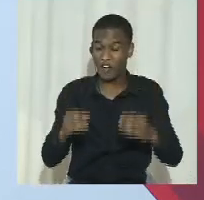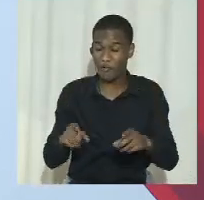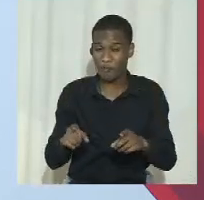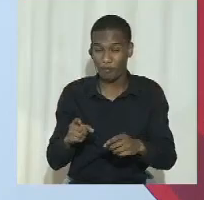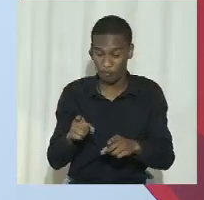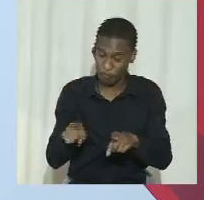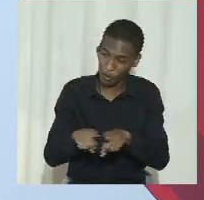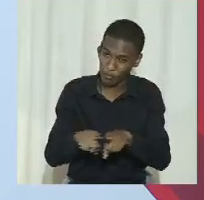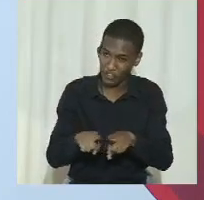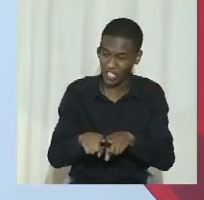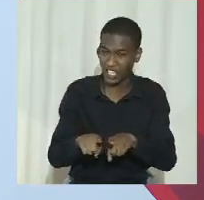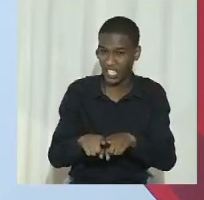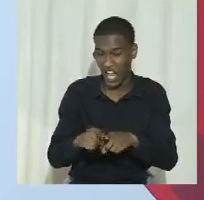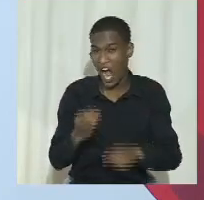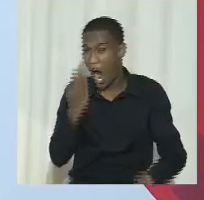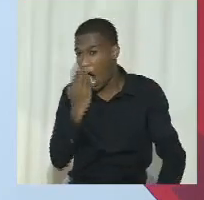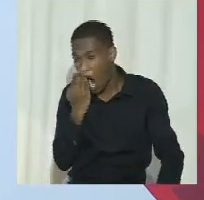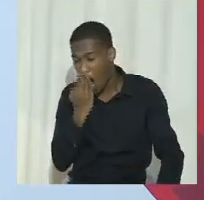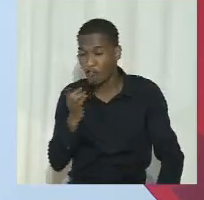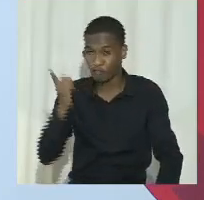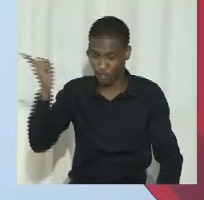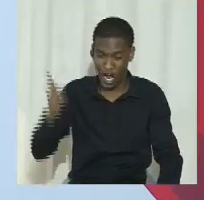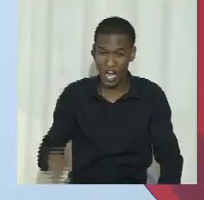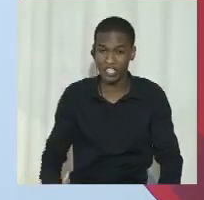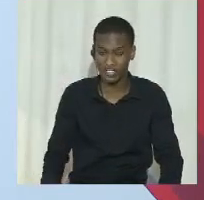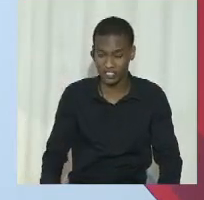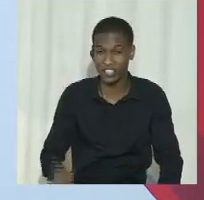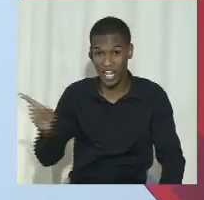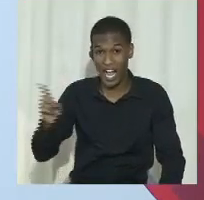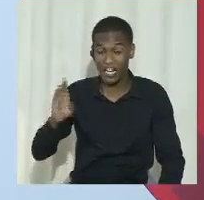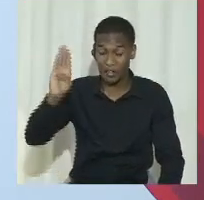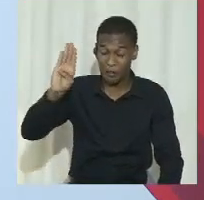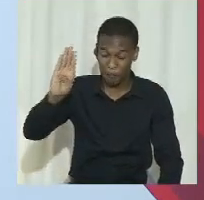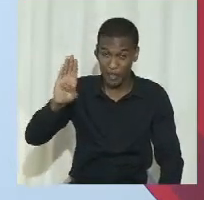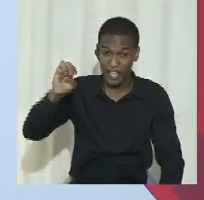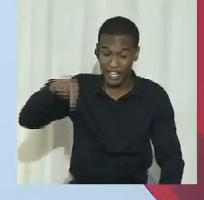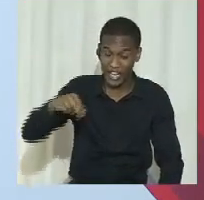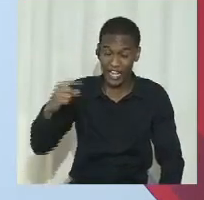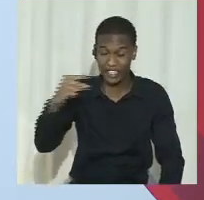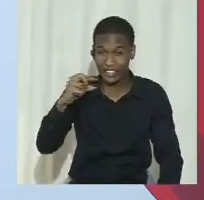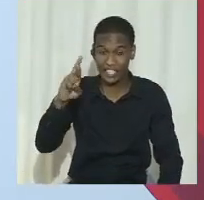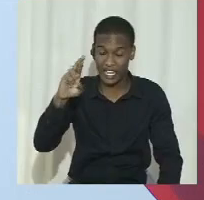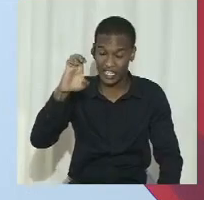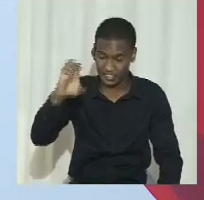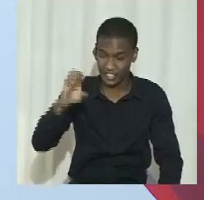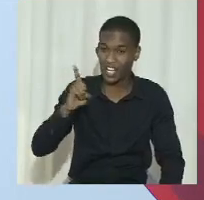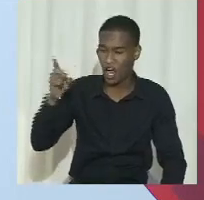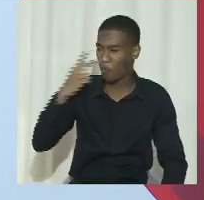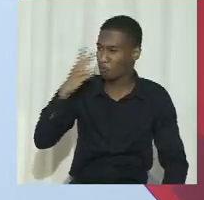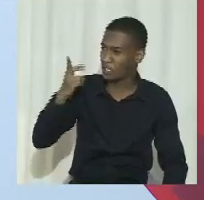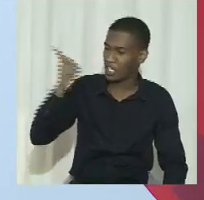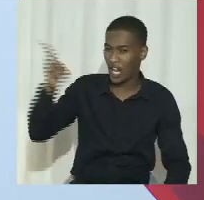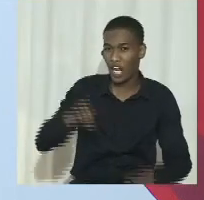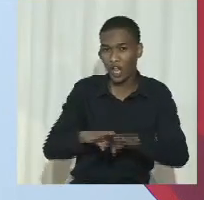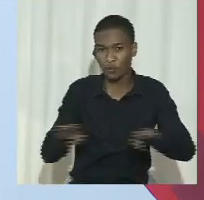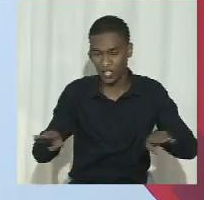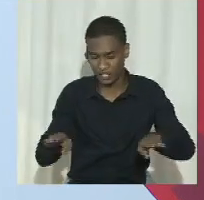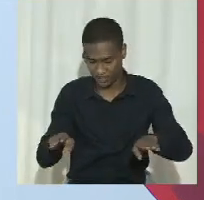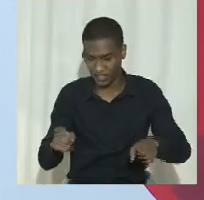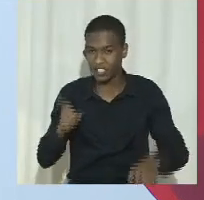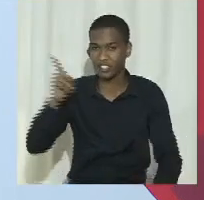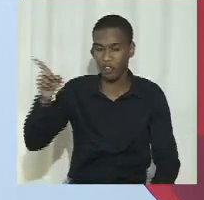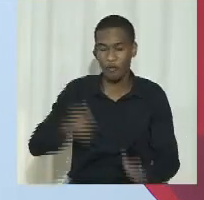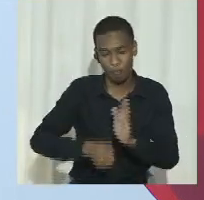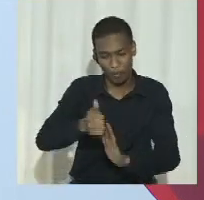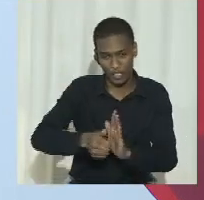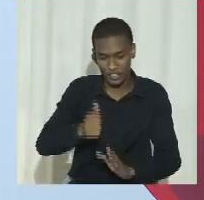tany an-toerana ny iraky ny prime ministra sy ny BNGRC ny yoga ny teknisianny ministera ny arena kibon'ny